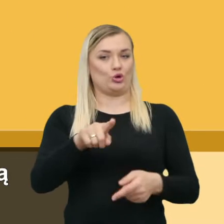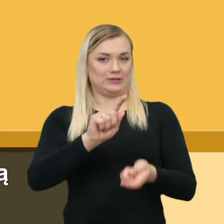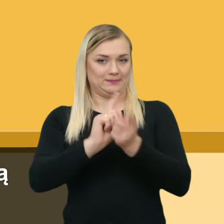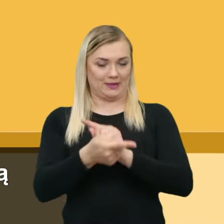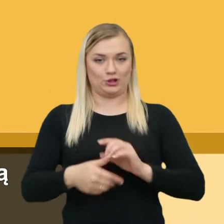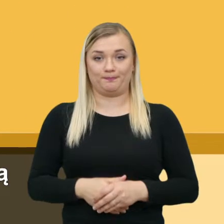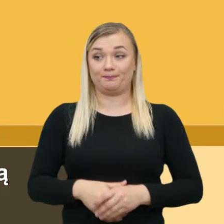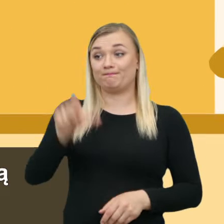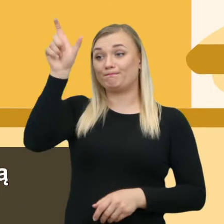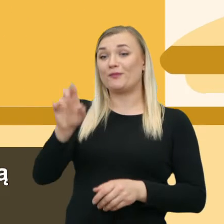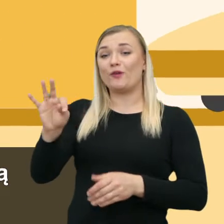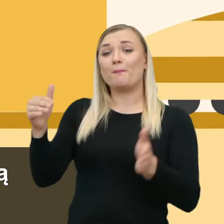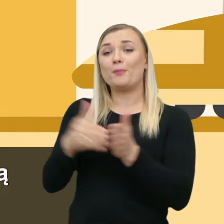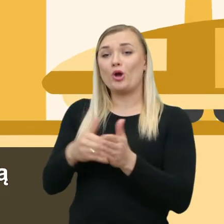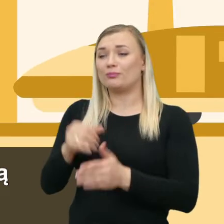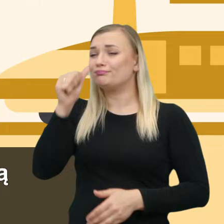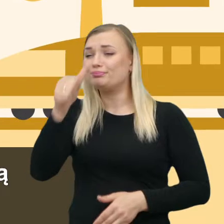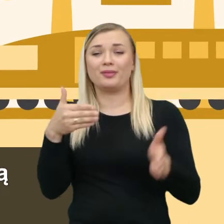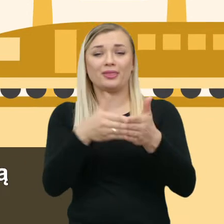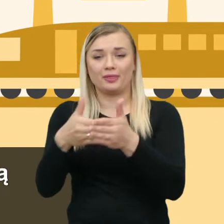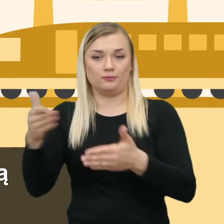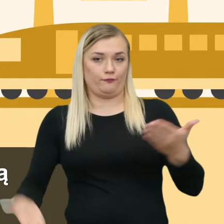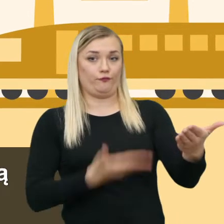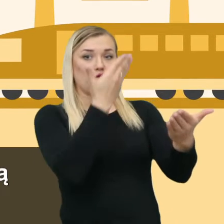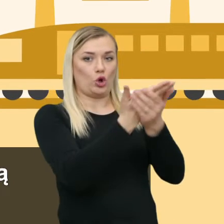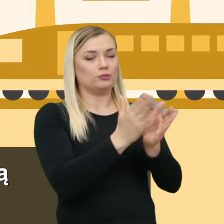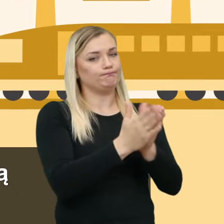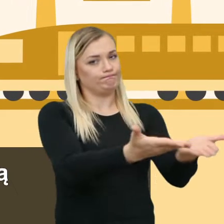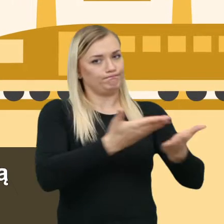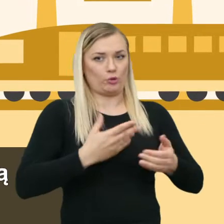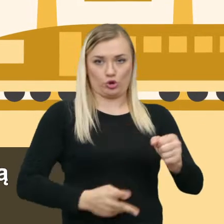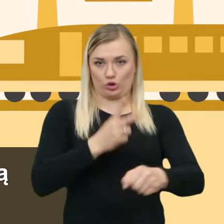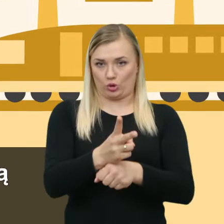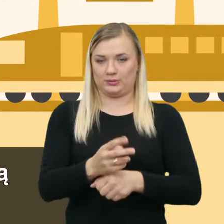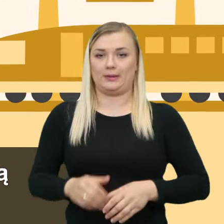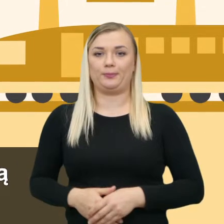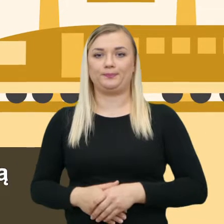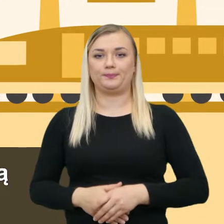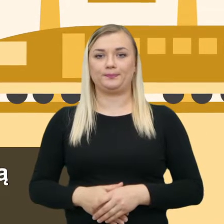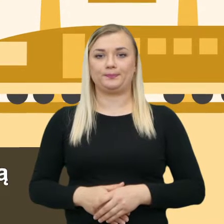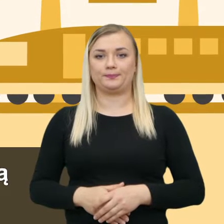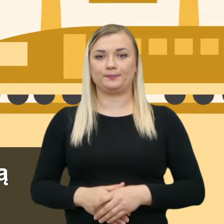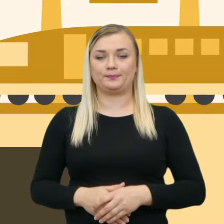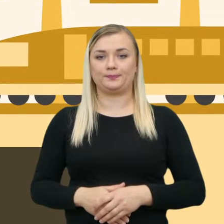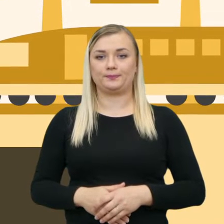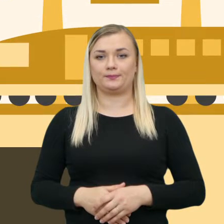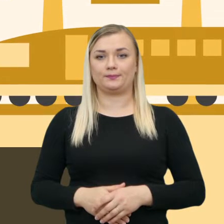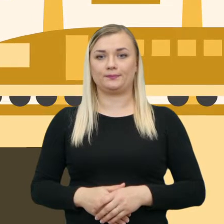Można to zmienić. Osoby ze szczególnymi potrzebami mogą złożyć wniosek o zapewnienie dostępności.